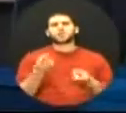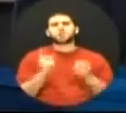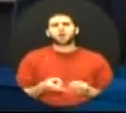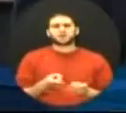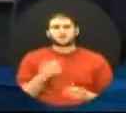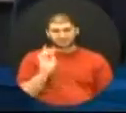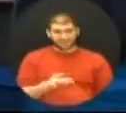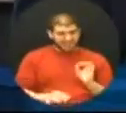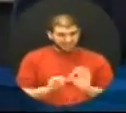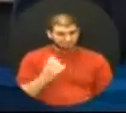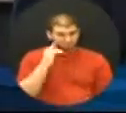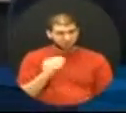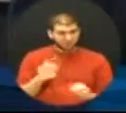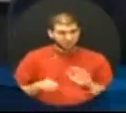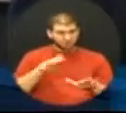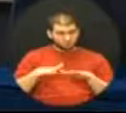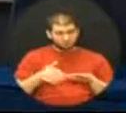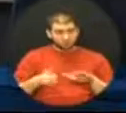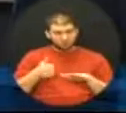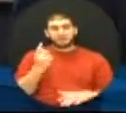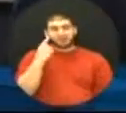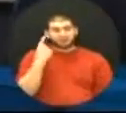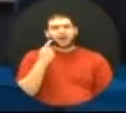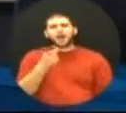מחויבים. בסדר, אז כולנו מחויבים לעצמנו. אי פעם,